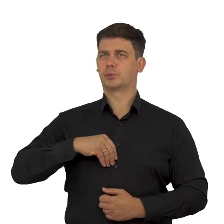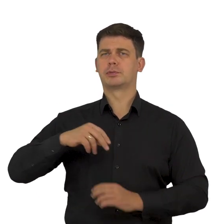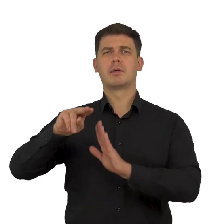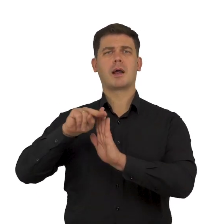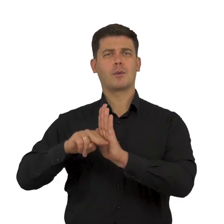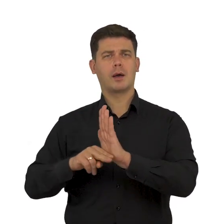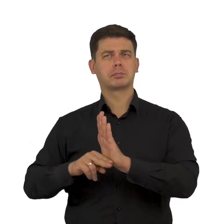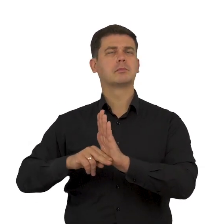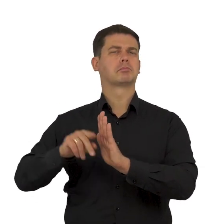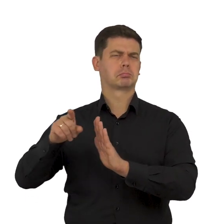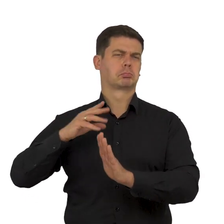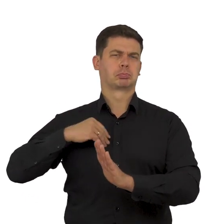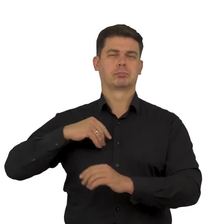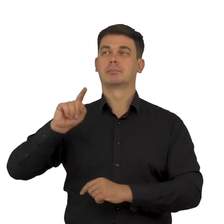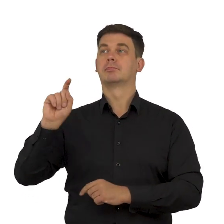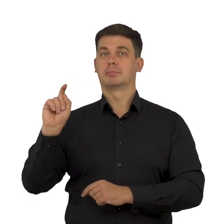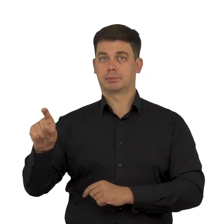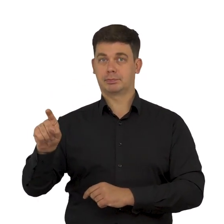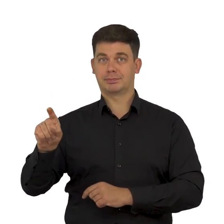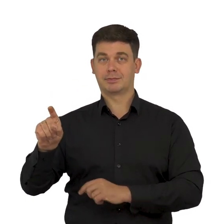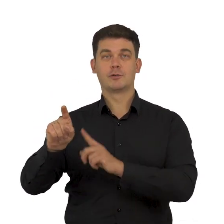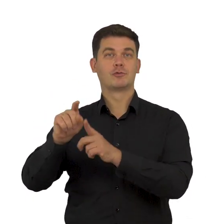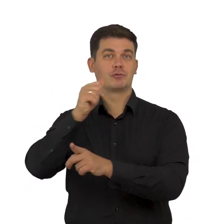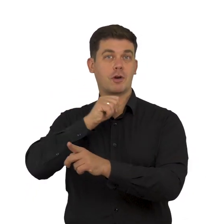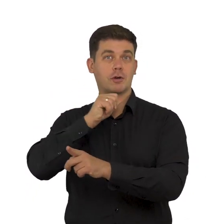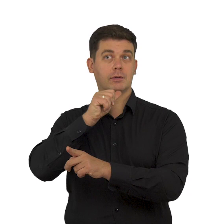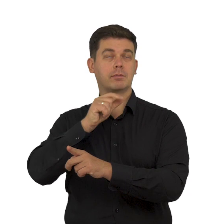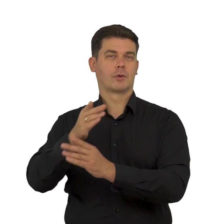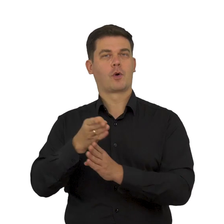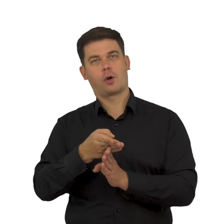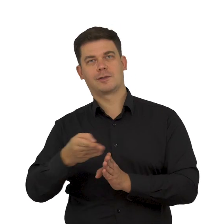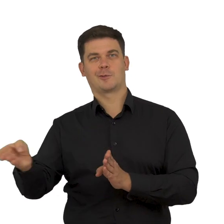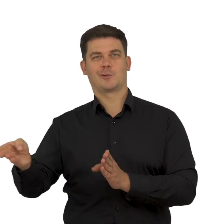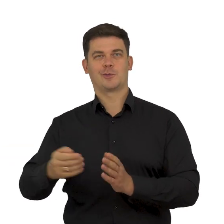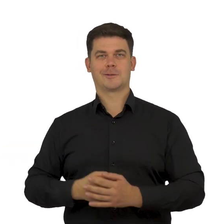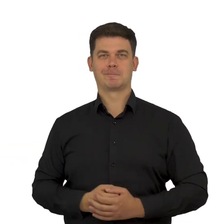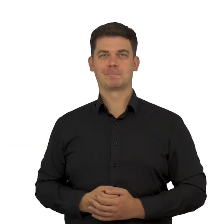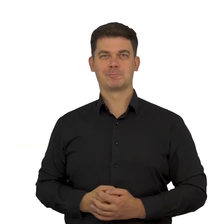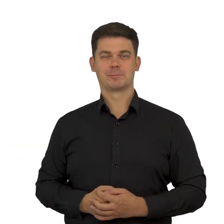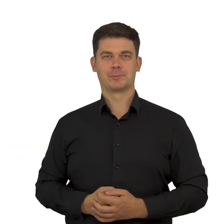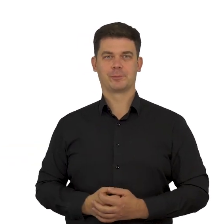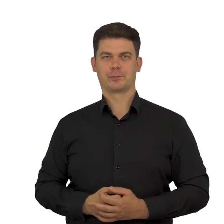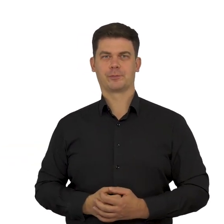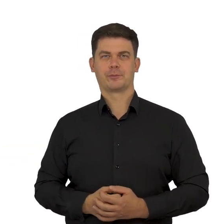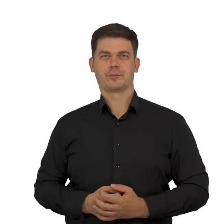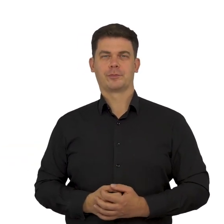Akceptujemy jeszcze regulamin, dotykając Zaakceptuj i Kontynuuj.